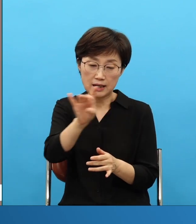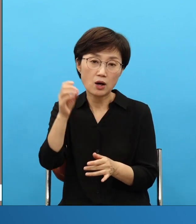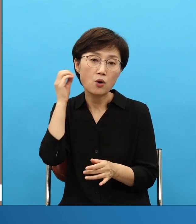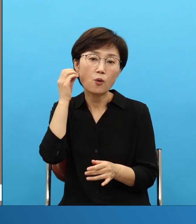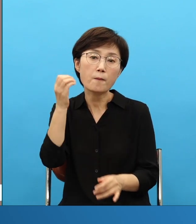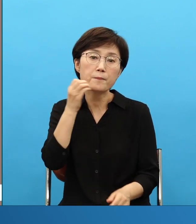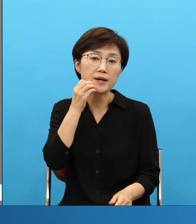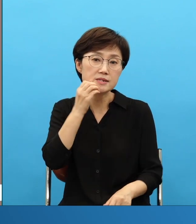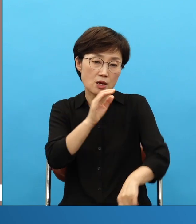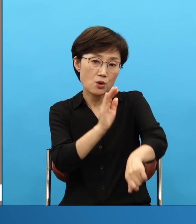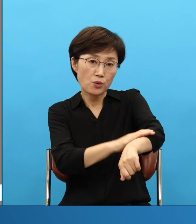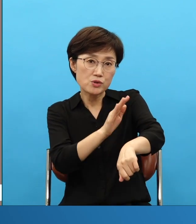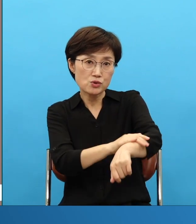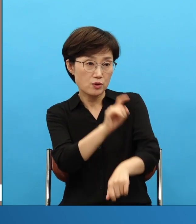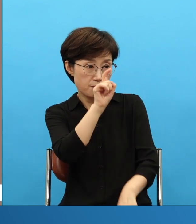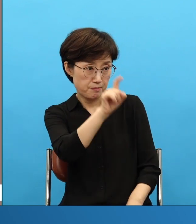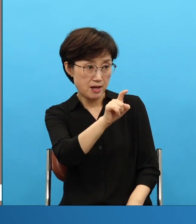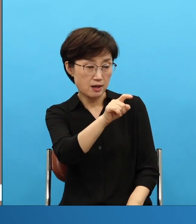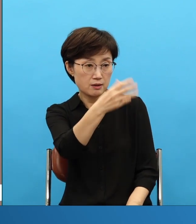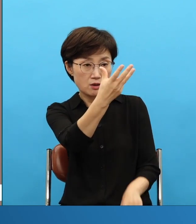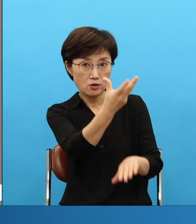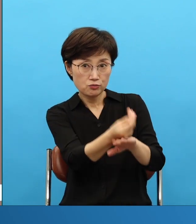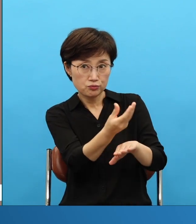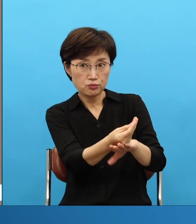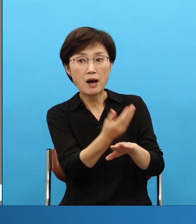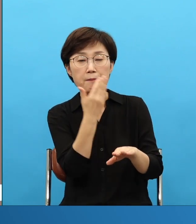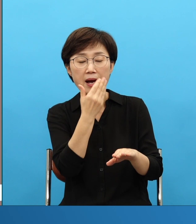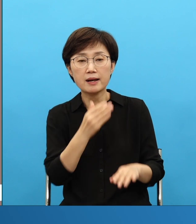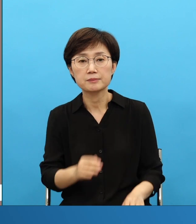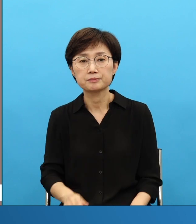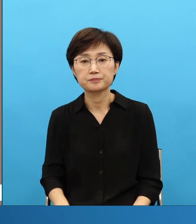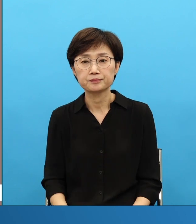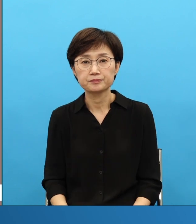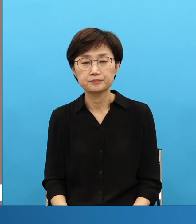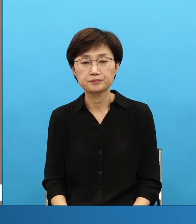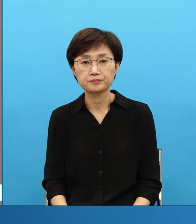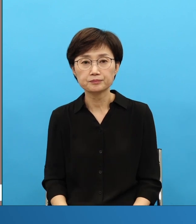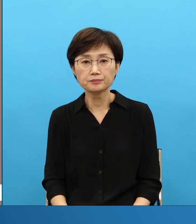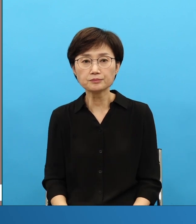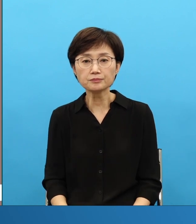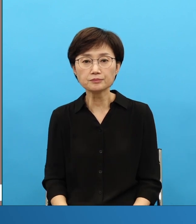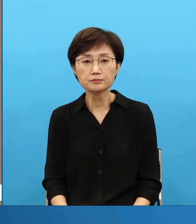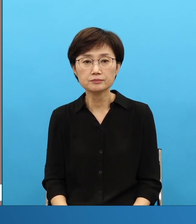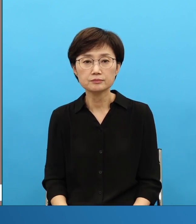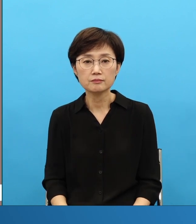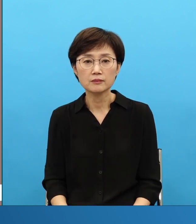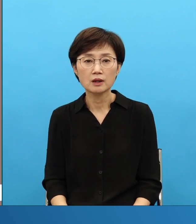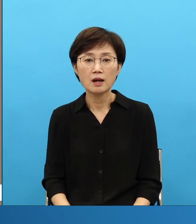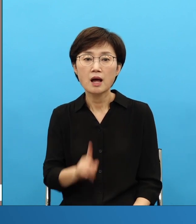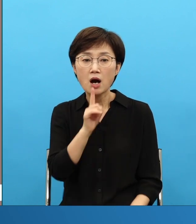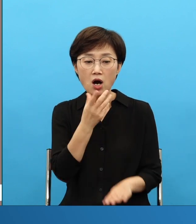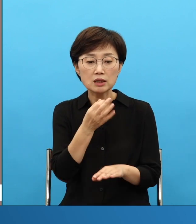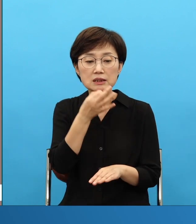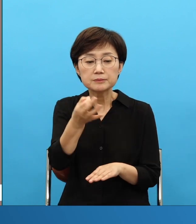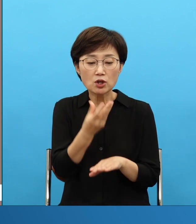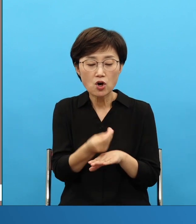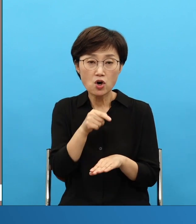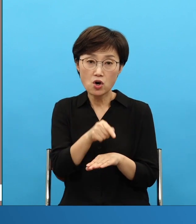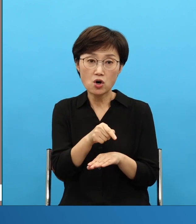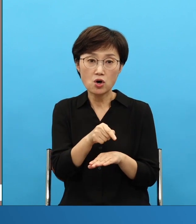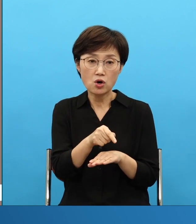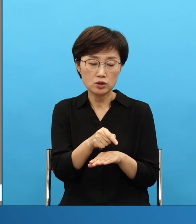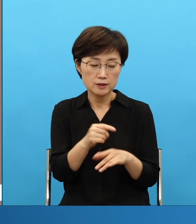홈페이지 왼쪽 문서자료 메뉴에서 다운받을 수 있습니다. 다국어 녹취 자료는 말씀을